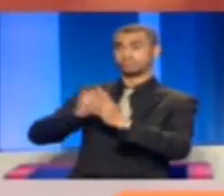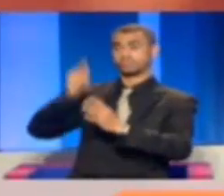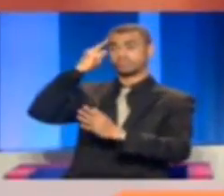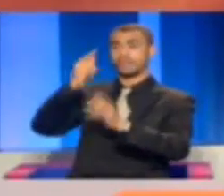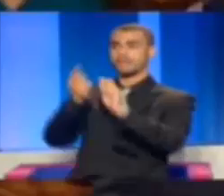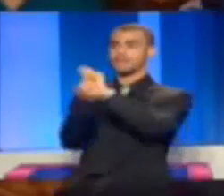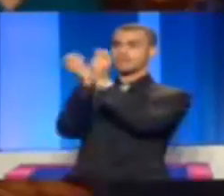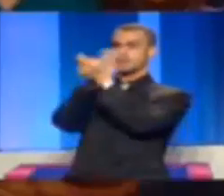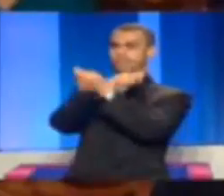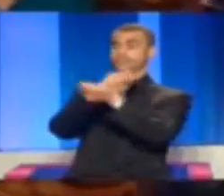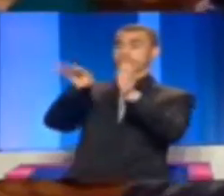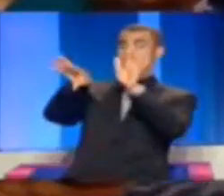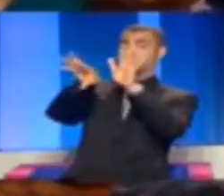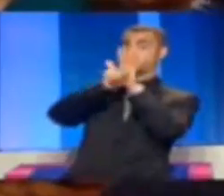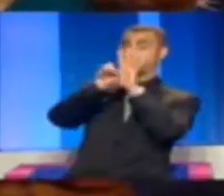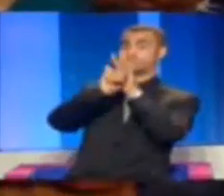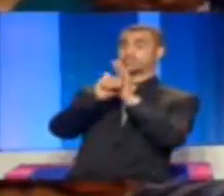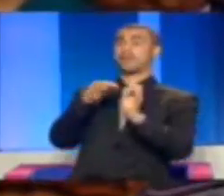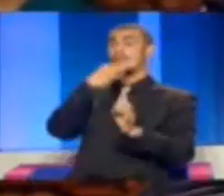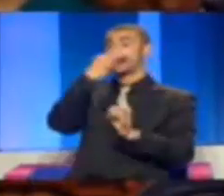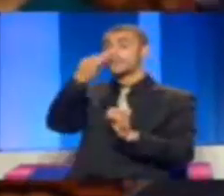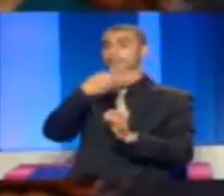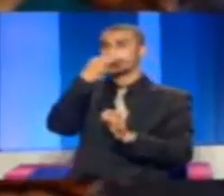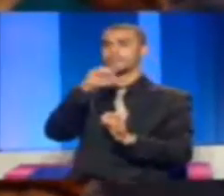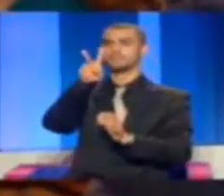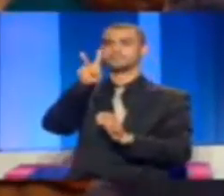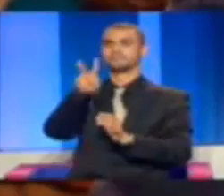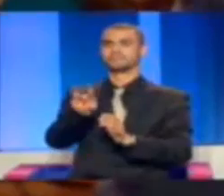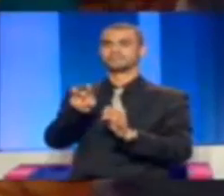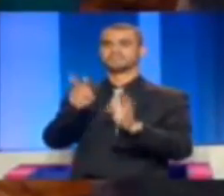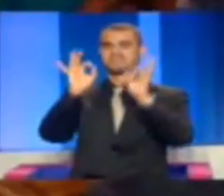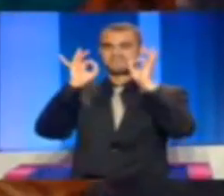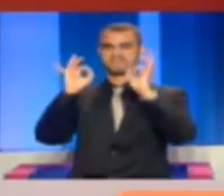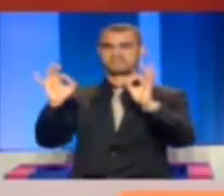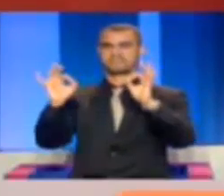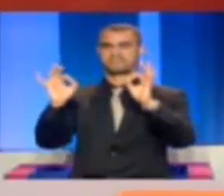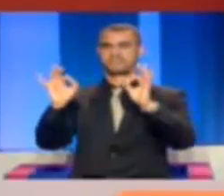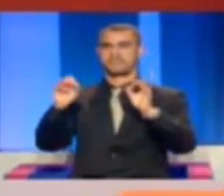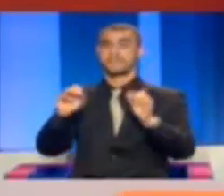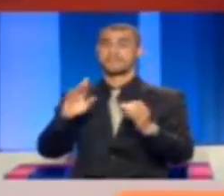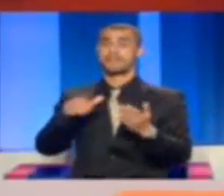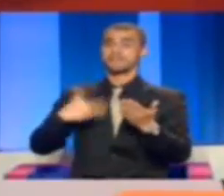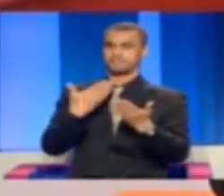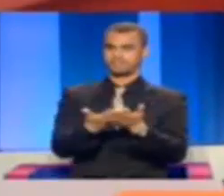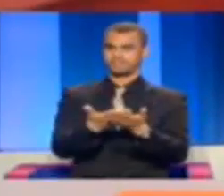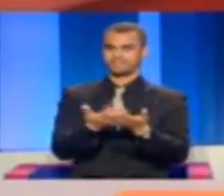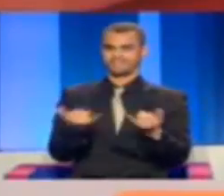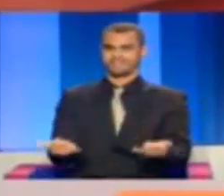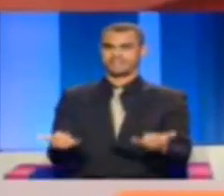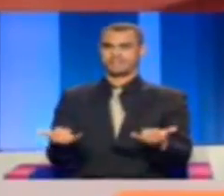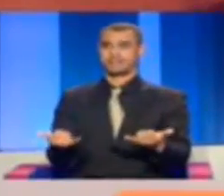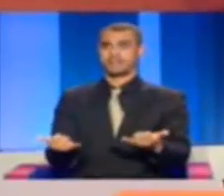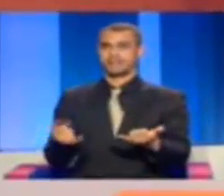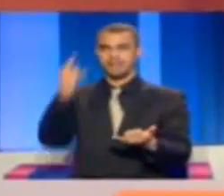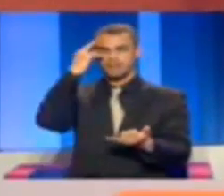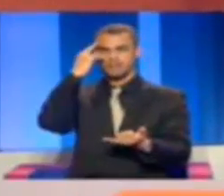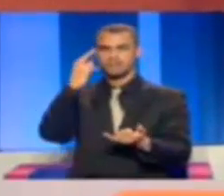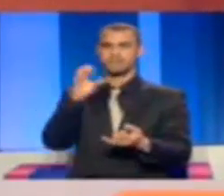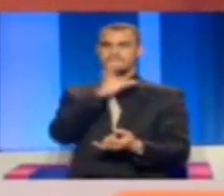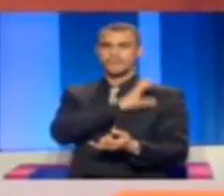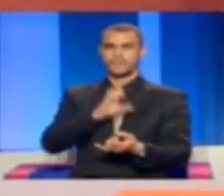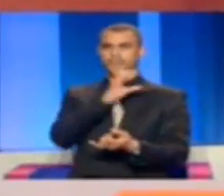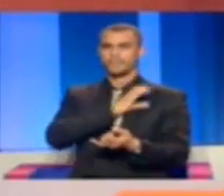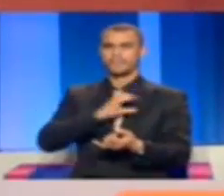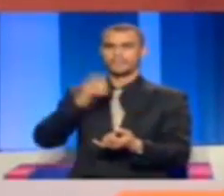ديال ترميز الإشارة وديال القول ربما الفصيح. واكيد في هذه الحلقه غيكون عندنا الدليل وغنحاولوا ما امكن اننا نغير